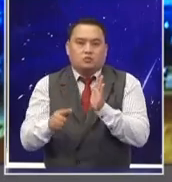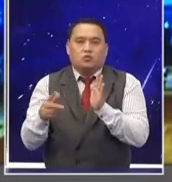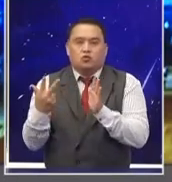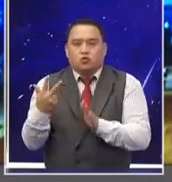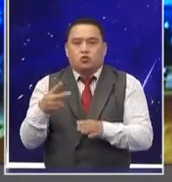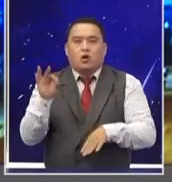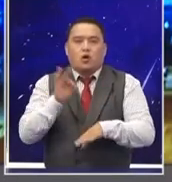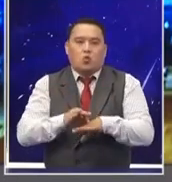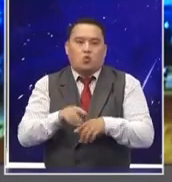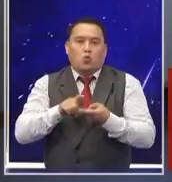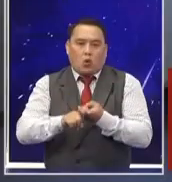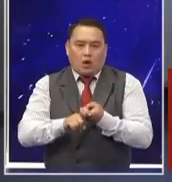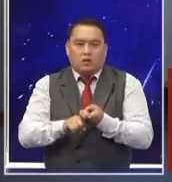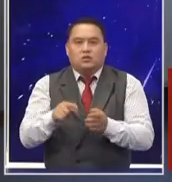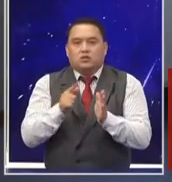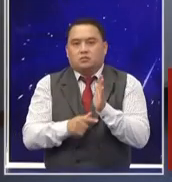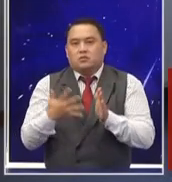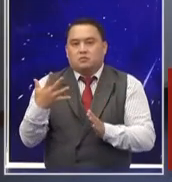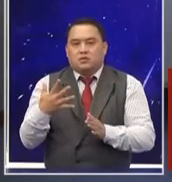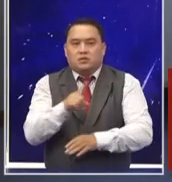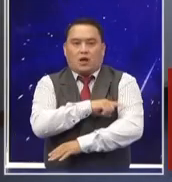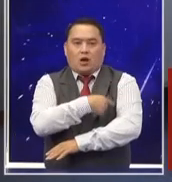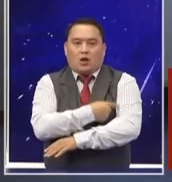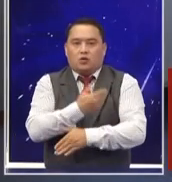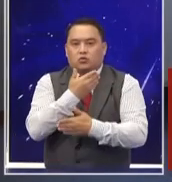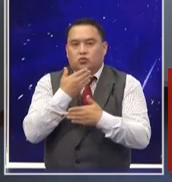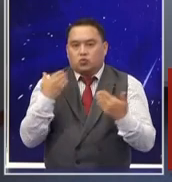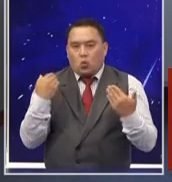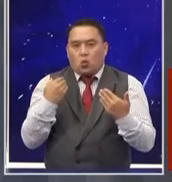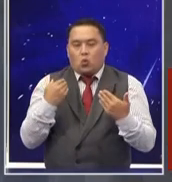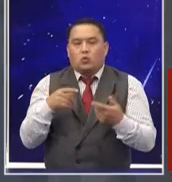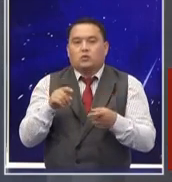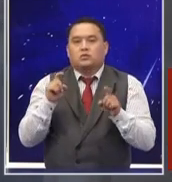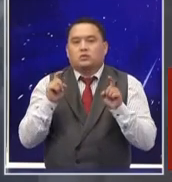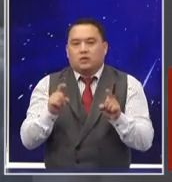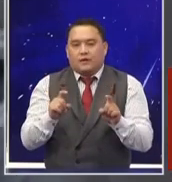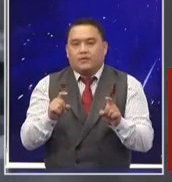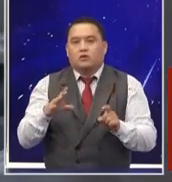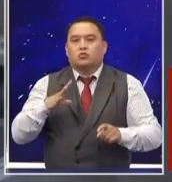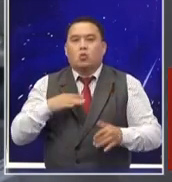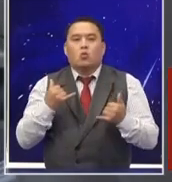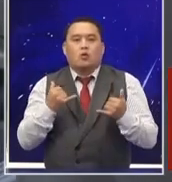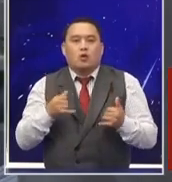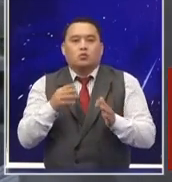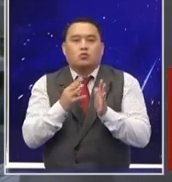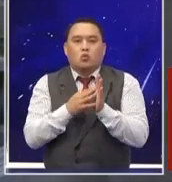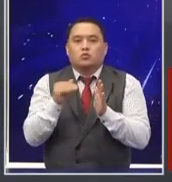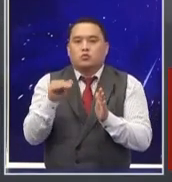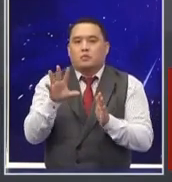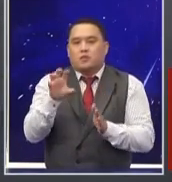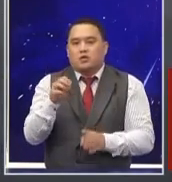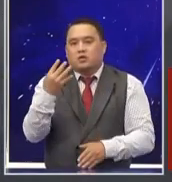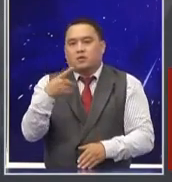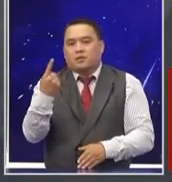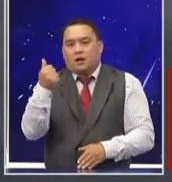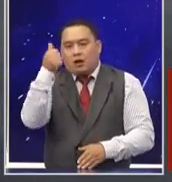құрығына ілікті. Оның ішінде 75 адам клиникалық белгілері жоқ тасымалдаушы ретінде тіркелді. Қазіргі уақытта еліміз бойынша 9541